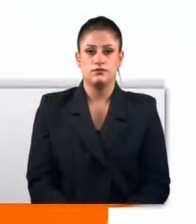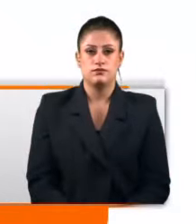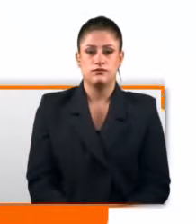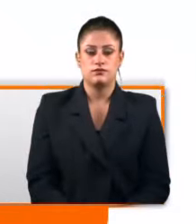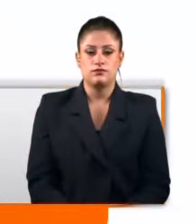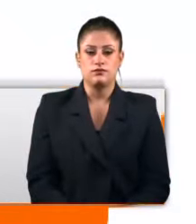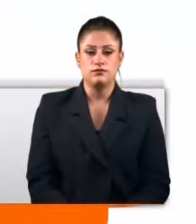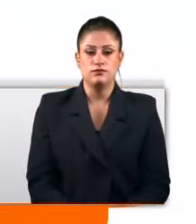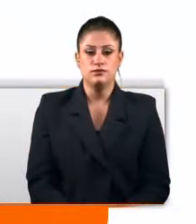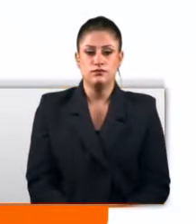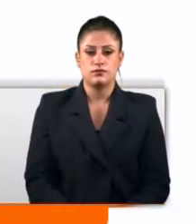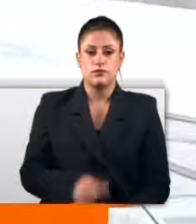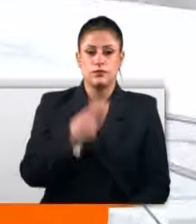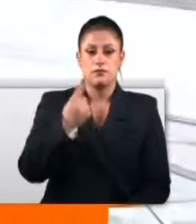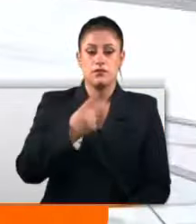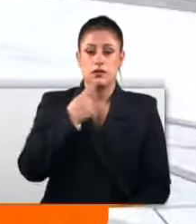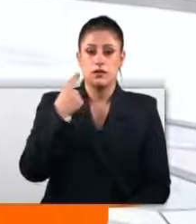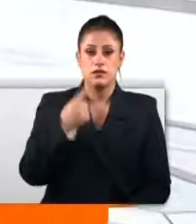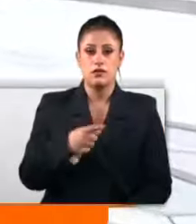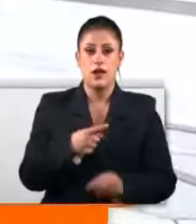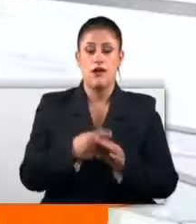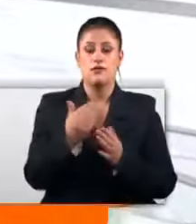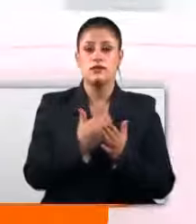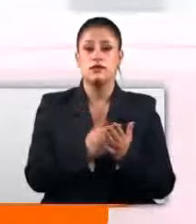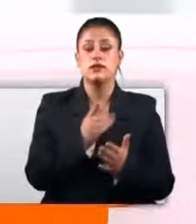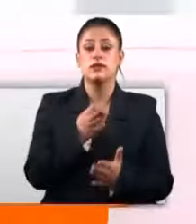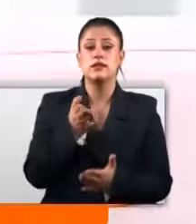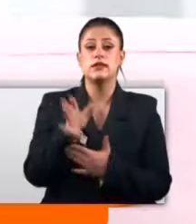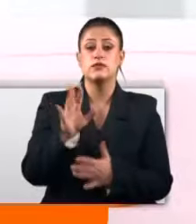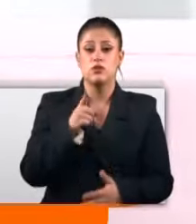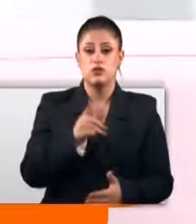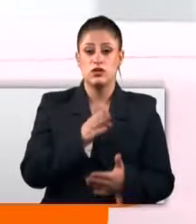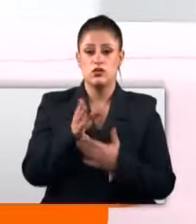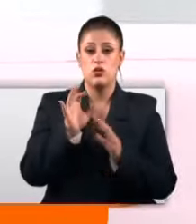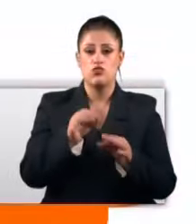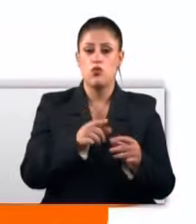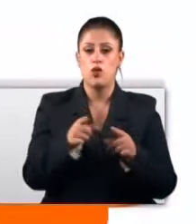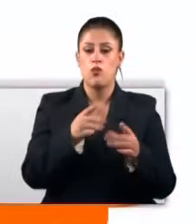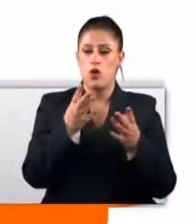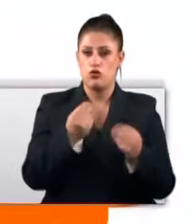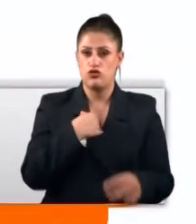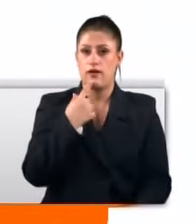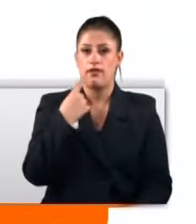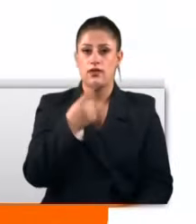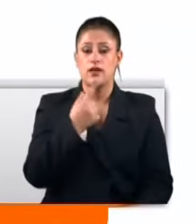Baştan da söyledim. Dedim bak Esra Hanım'a çıkma. Sen buraya çıkacaksın, böyle böyle olacak dedim, demedim mi?